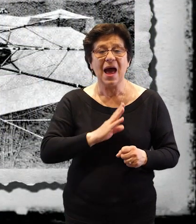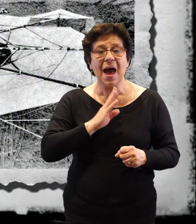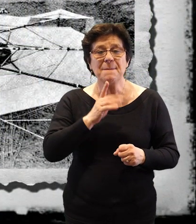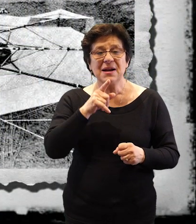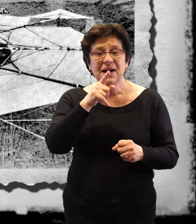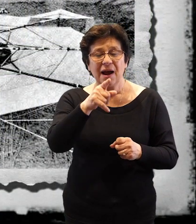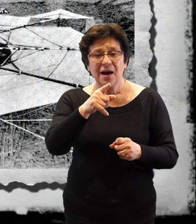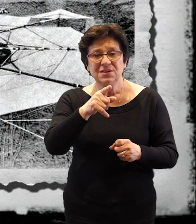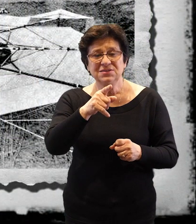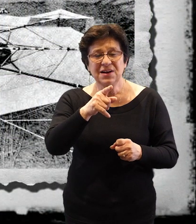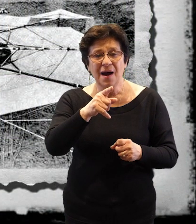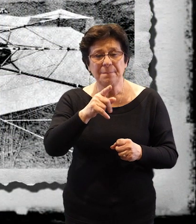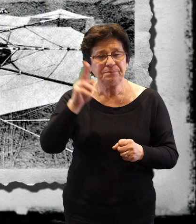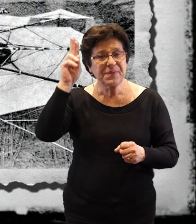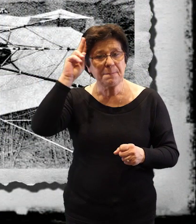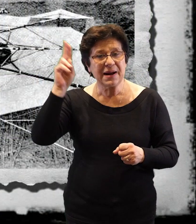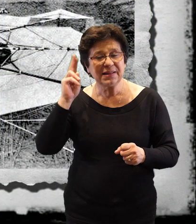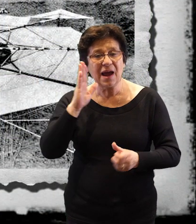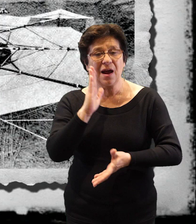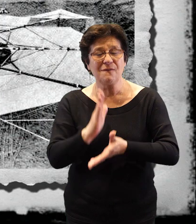wojenną